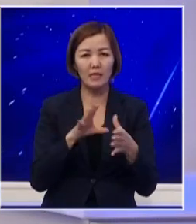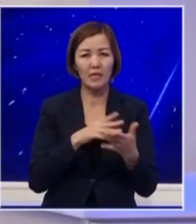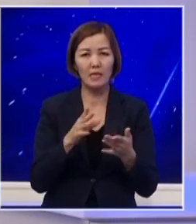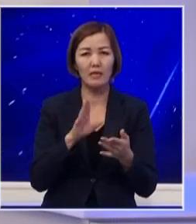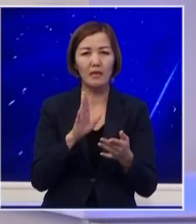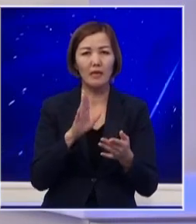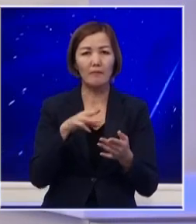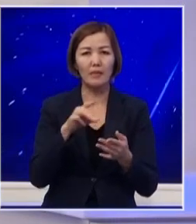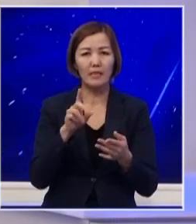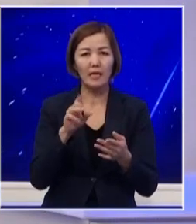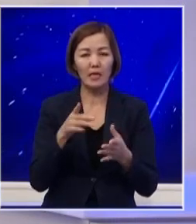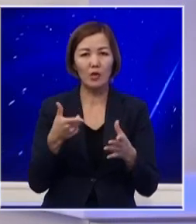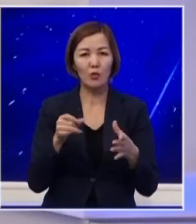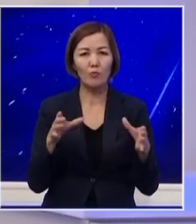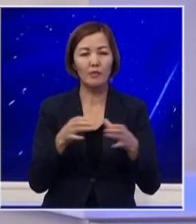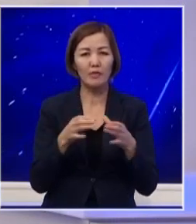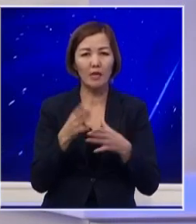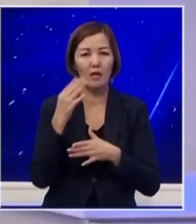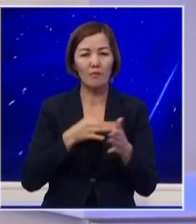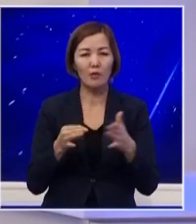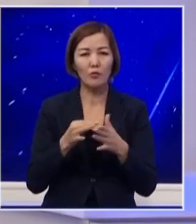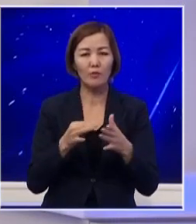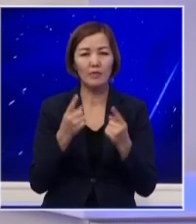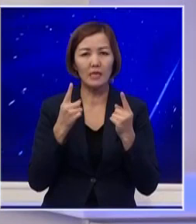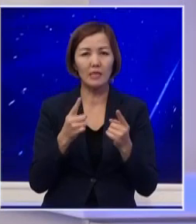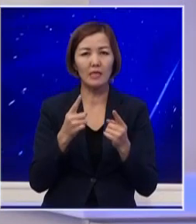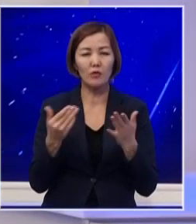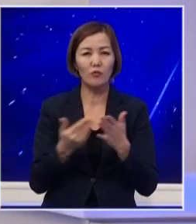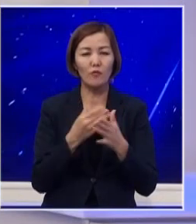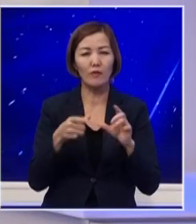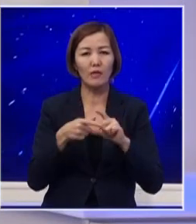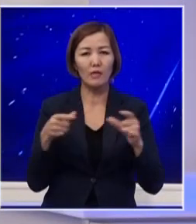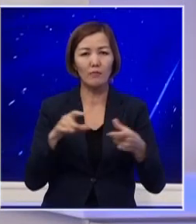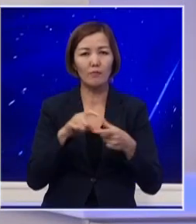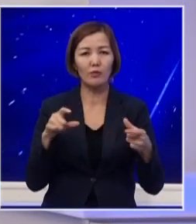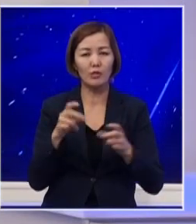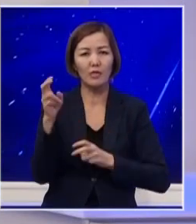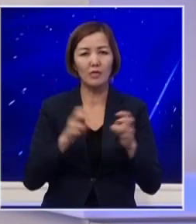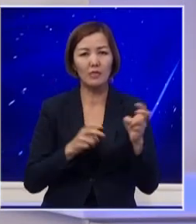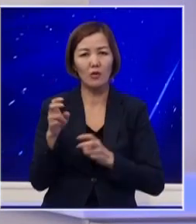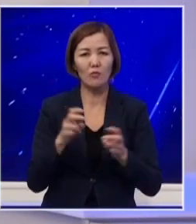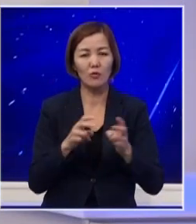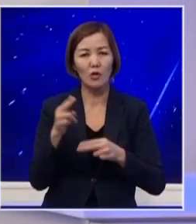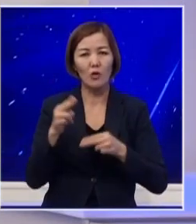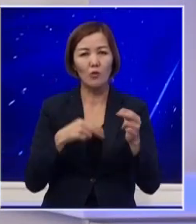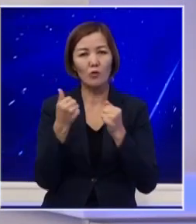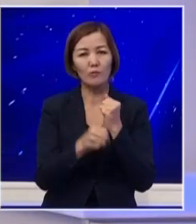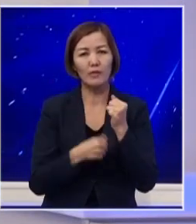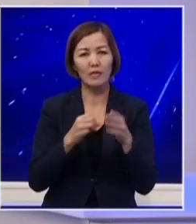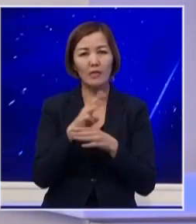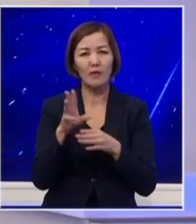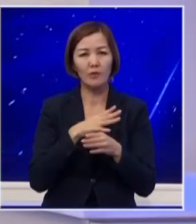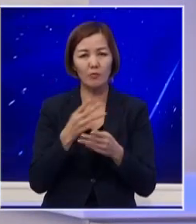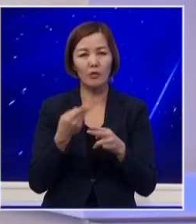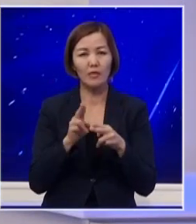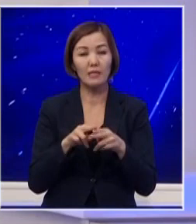Бірі BTK Group серіктестігі Алматы облысындағы ірі заманауи кірпіш шығаратын зауыт елімізде құрылыс материалдарымен қамтып